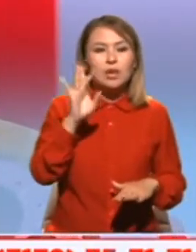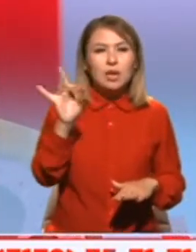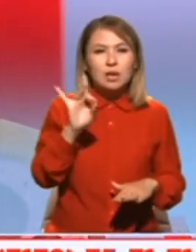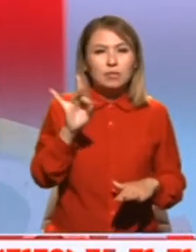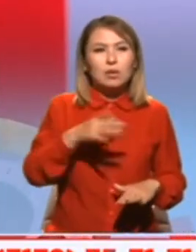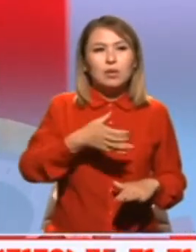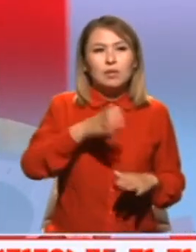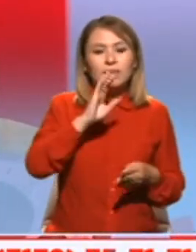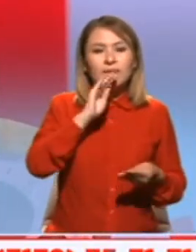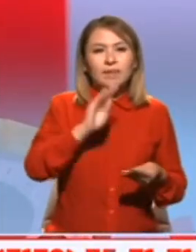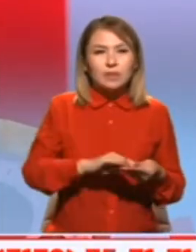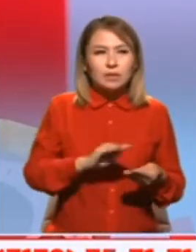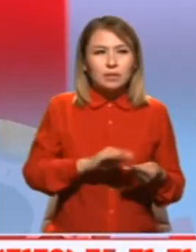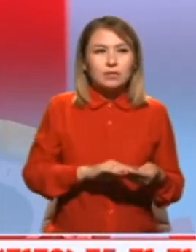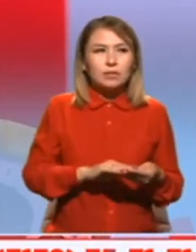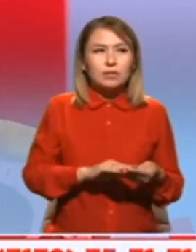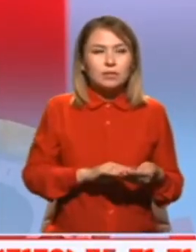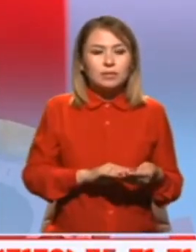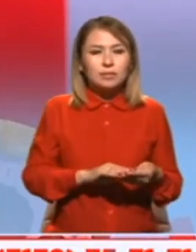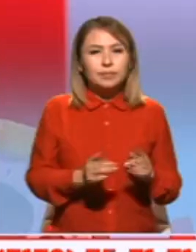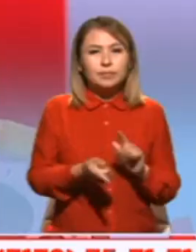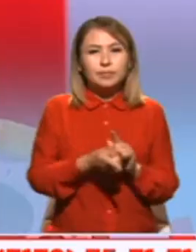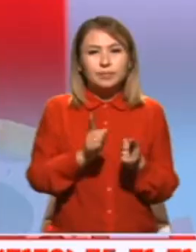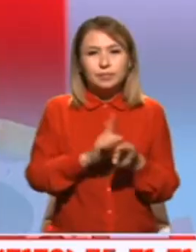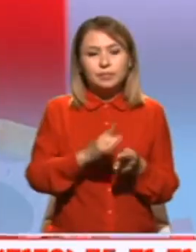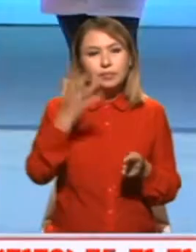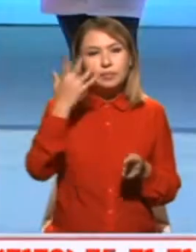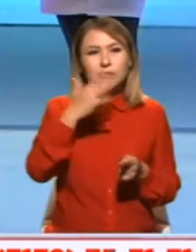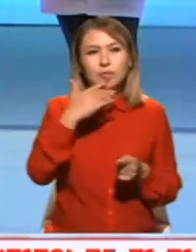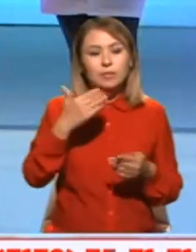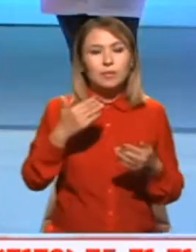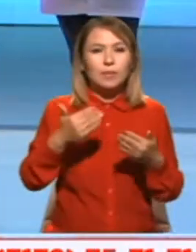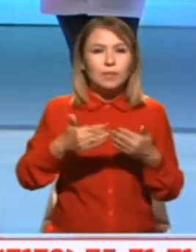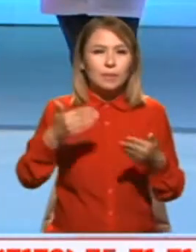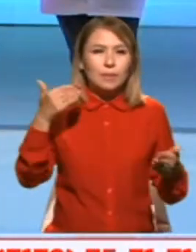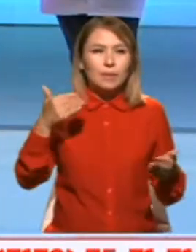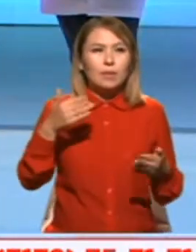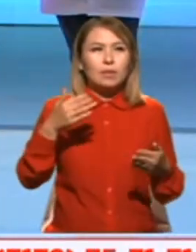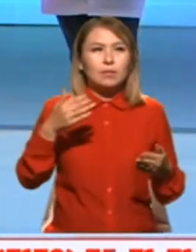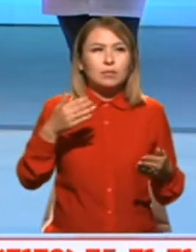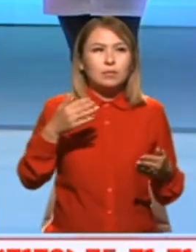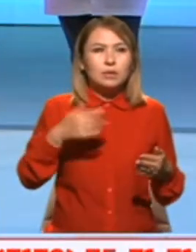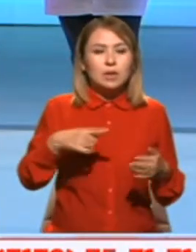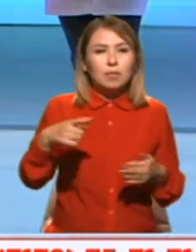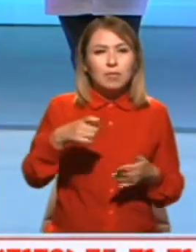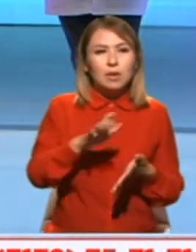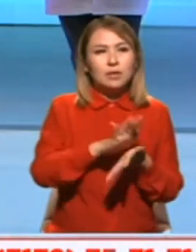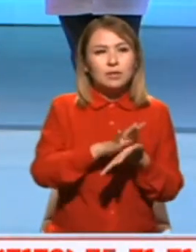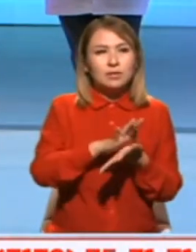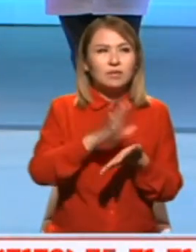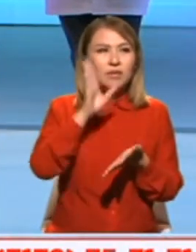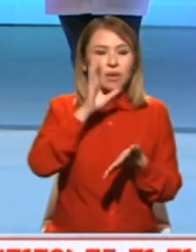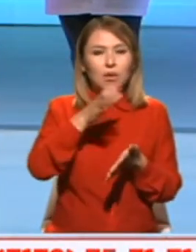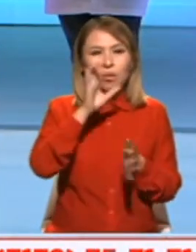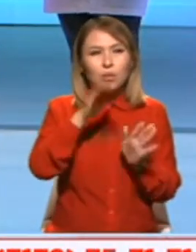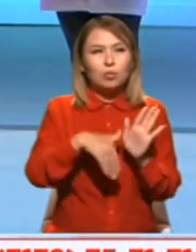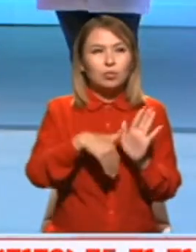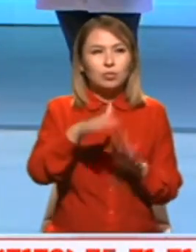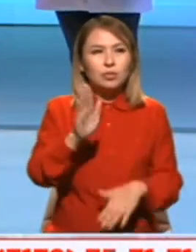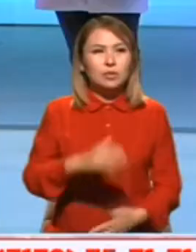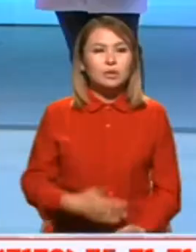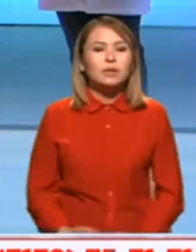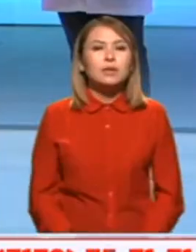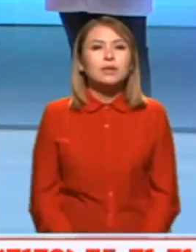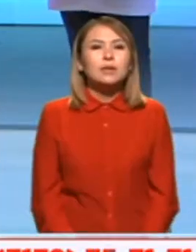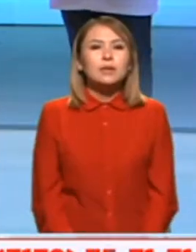беріңіз. Керісінше, суды көп ішкен сайын циститтің алдын алады сізден. Егер ол бактериалды болса, суды көп ішуіңіз керек. Жалпы